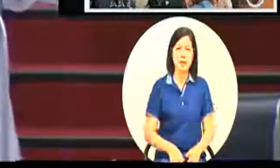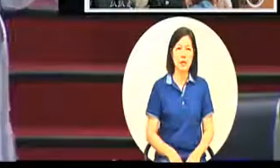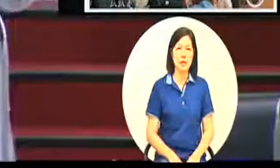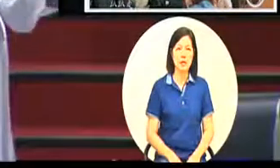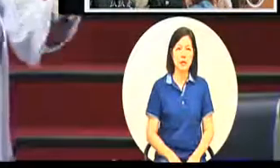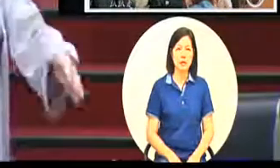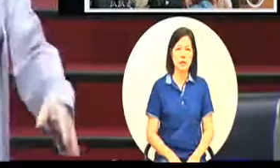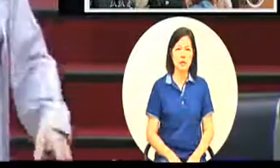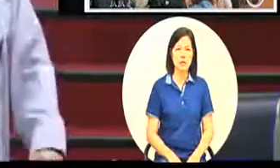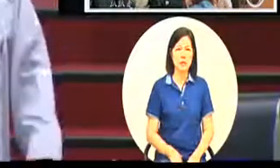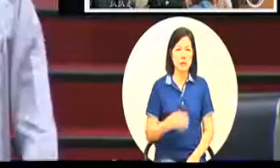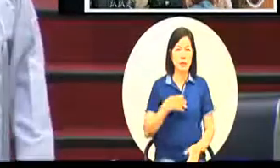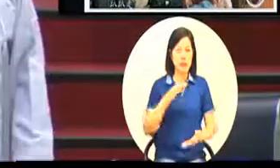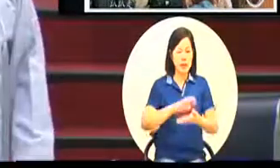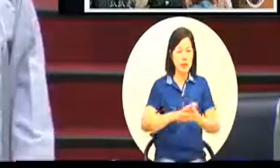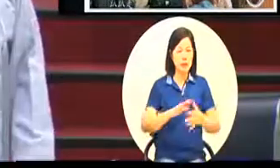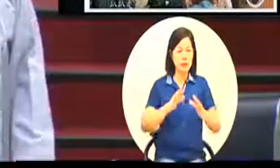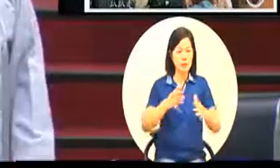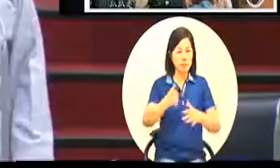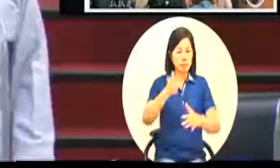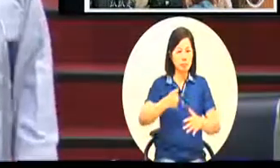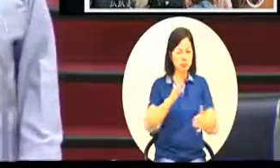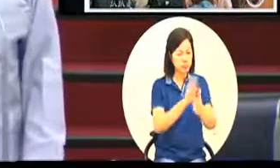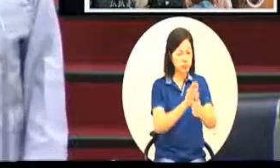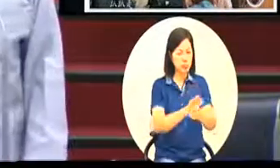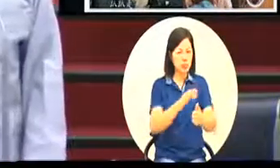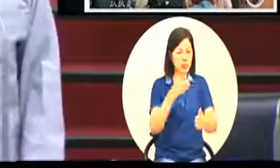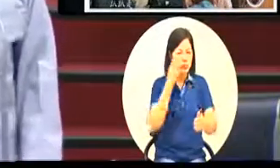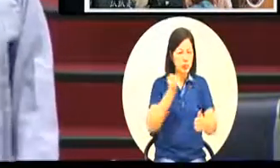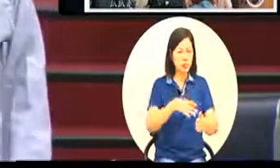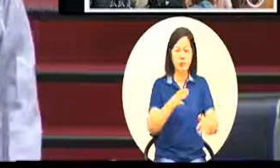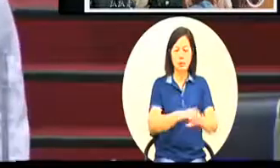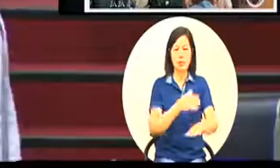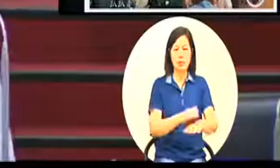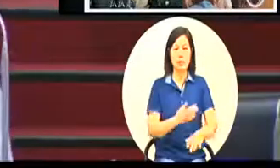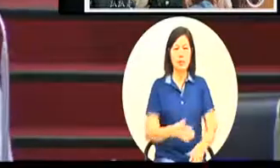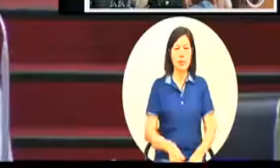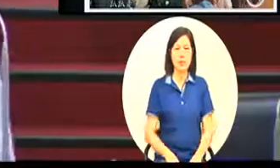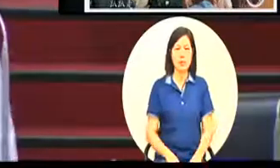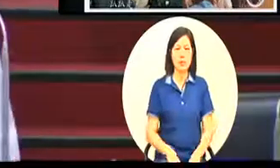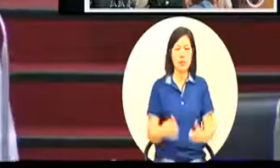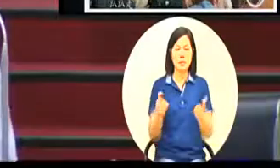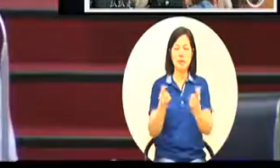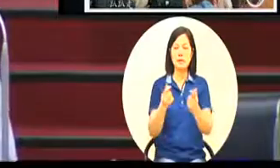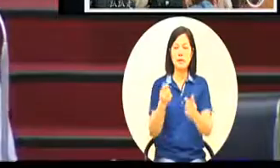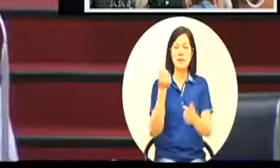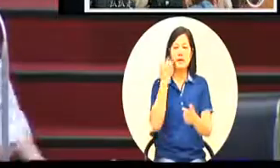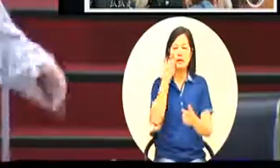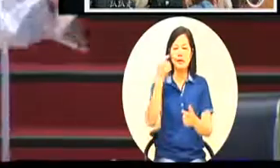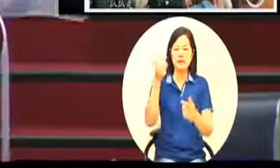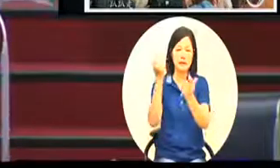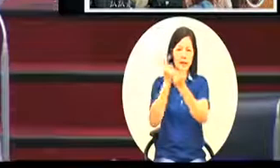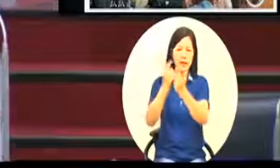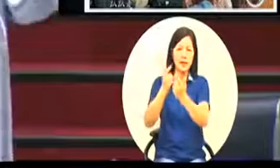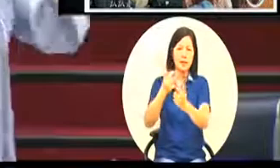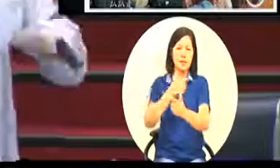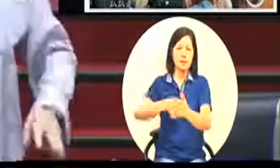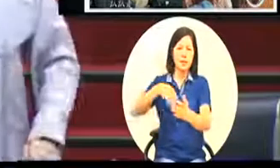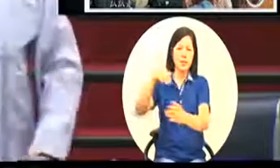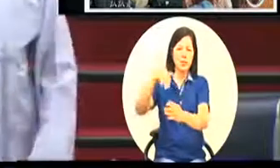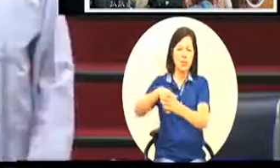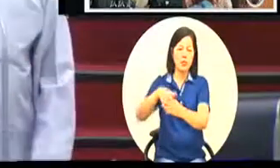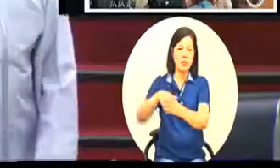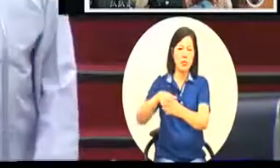阿扁总统赞助他有啥物见效咧？某某人伫台北咧选县长啦，阿扁总统传伊